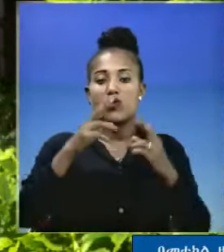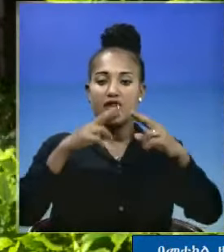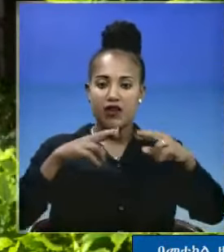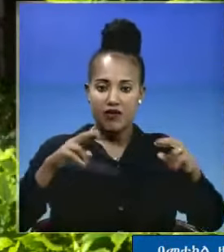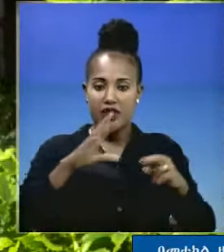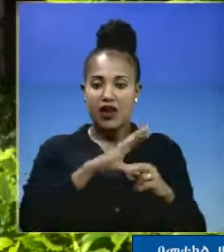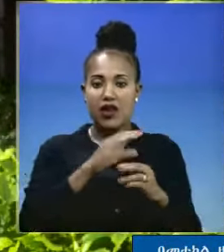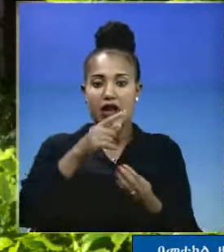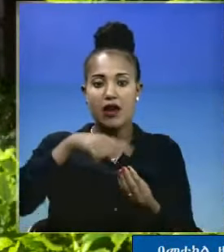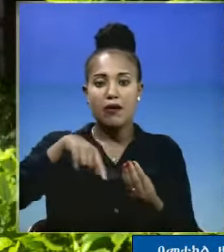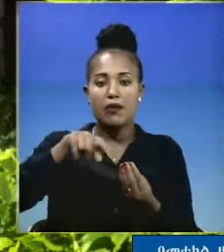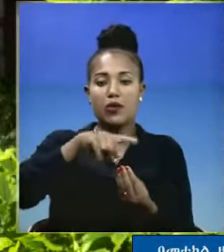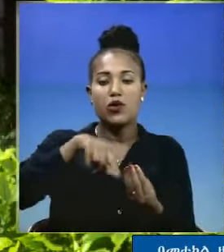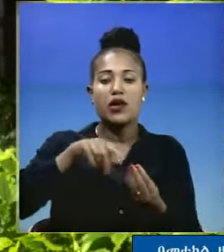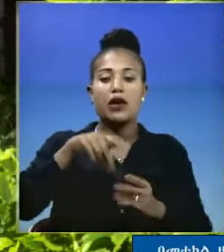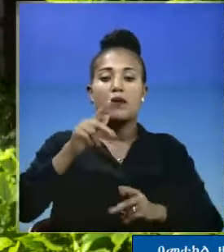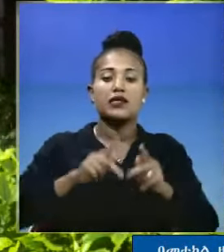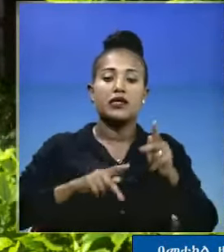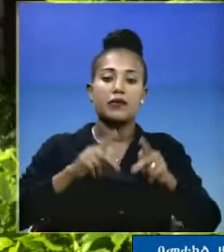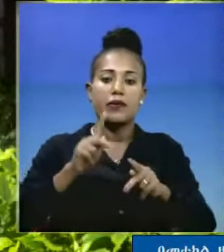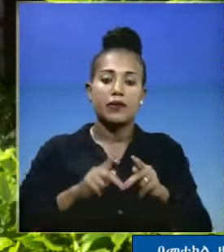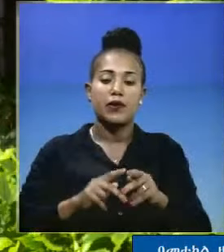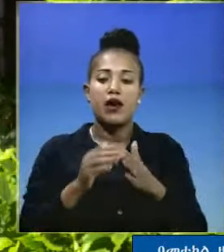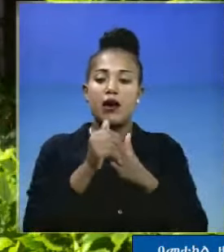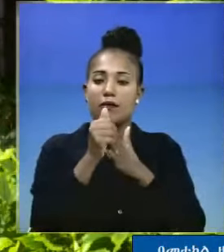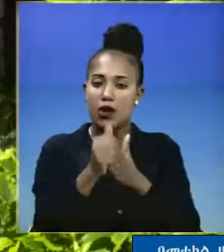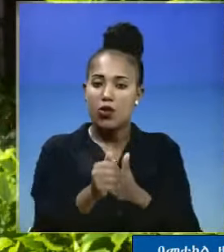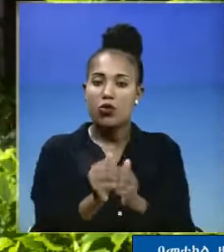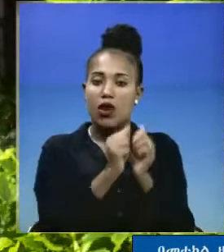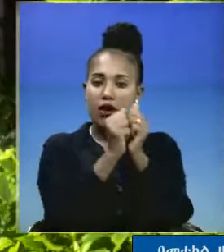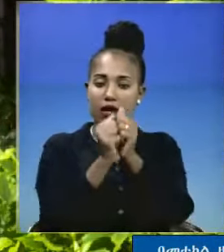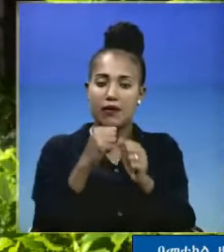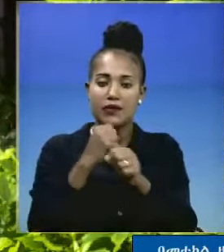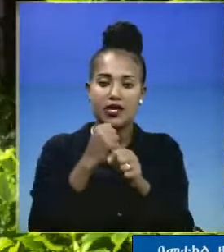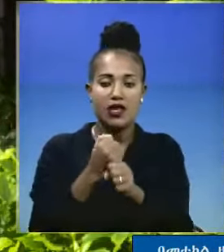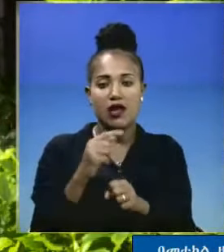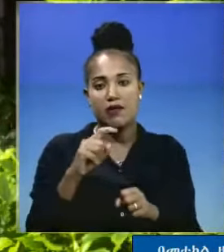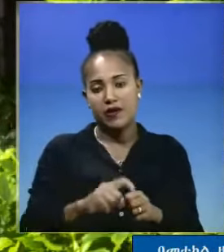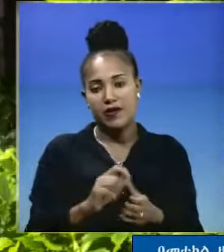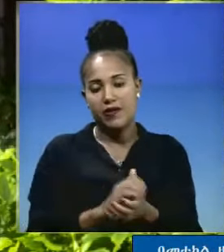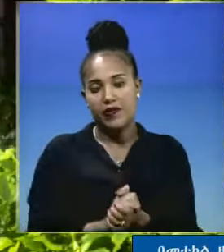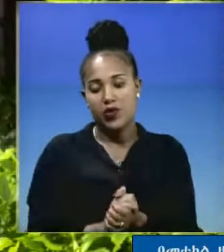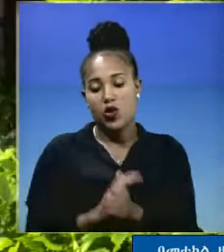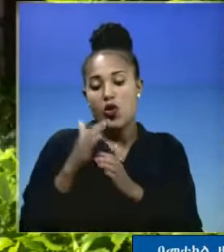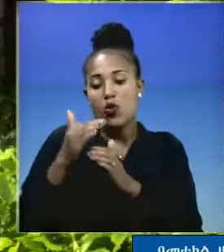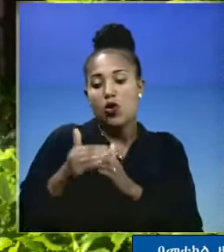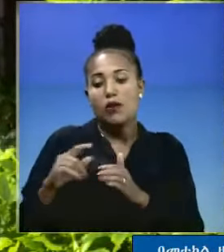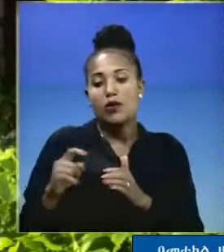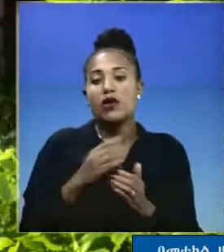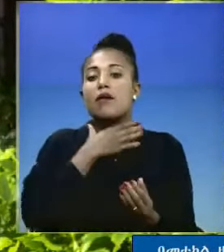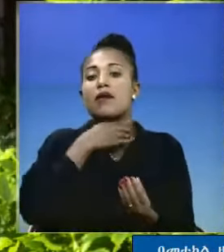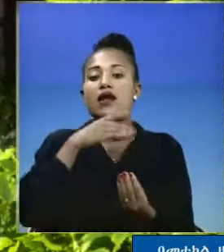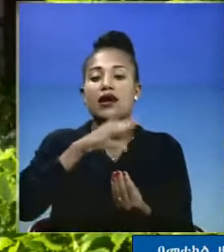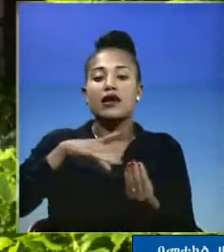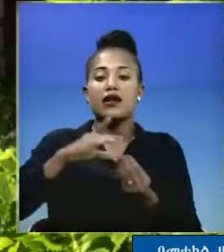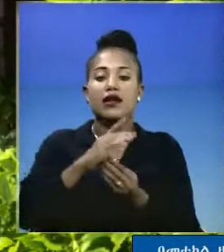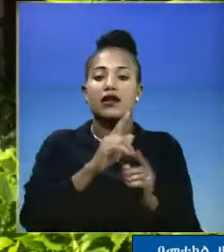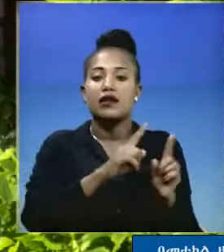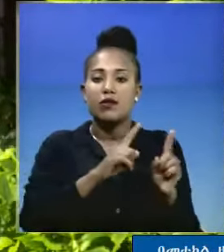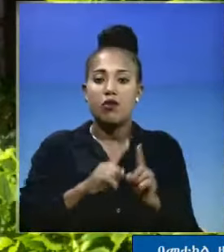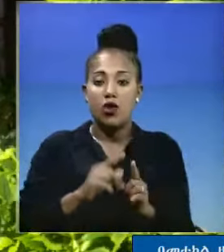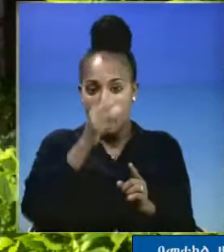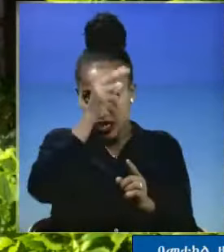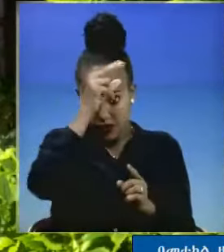የክልሉ የፌዴራልና የአካባቢው ህብረተሰብ አመራሩ በአንድ ላይ ተቀናጅቶ መስራት አለበት። ጎረቤት የሆነው የአማራ ክልል